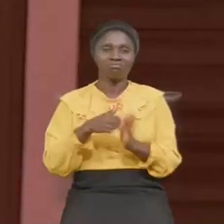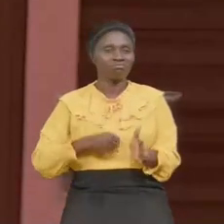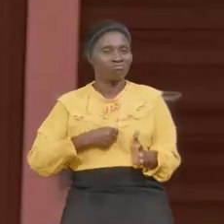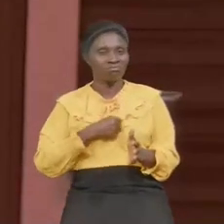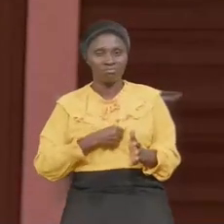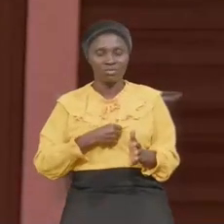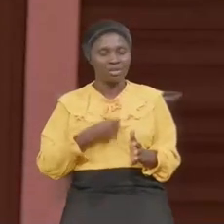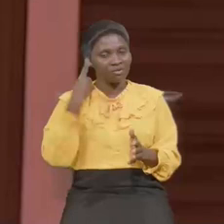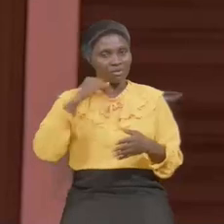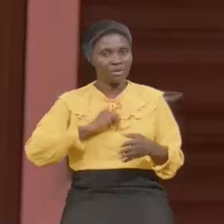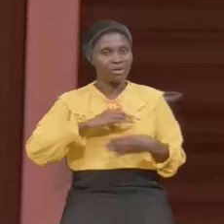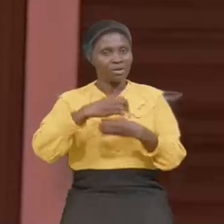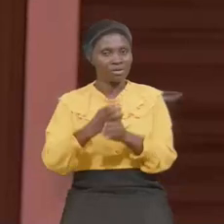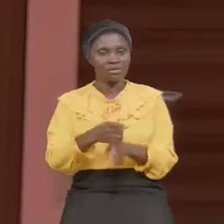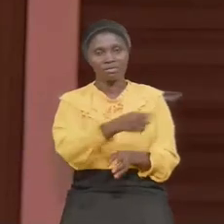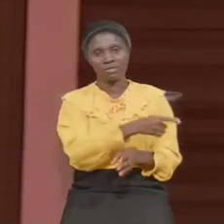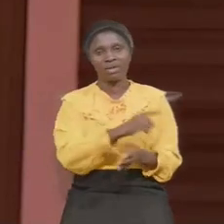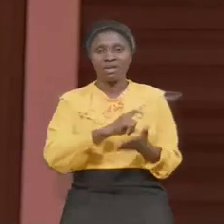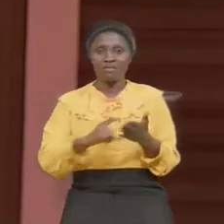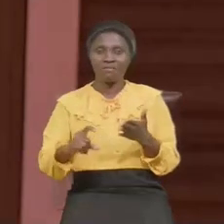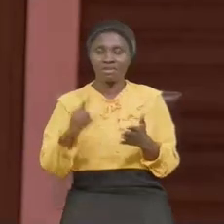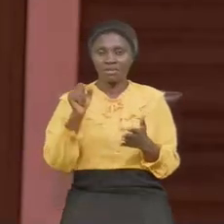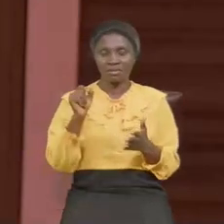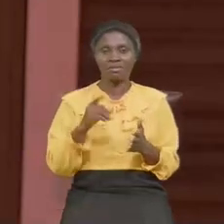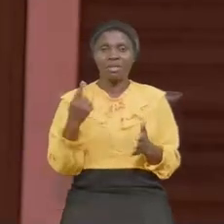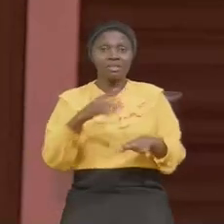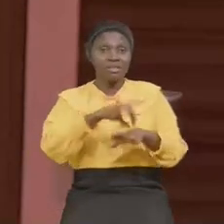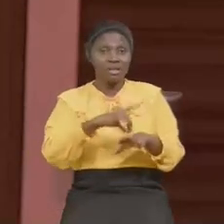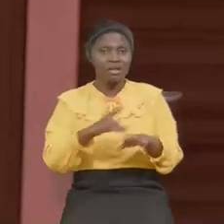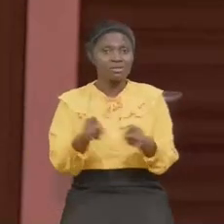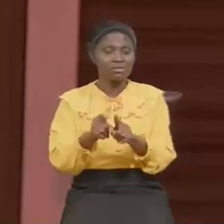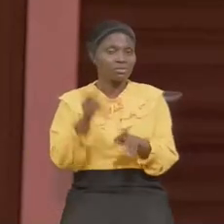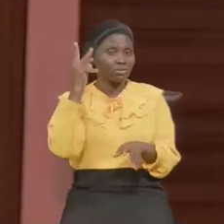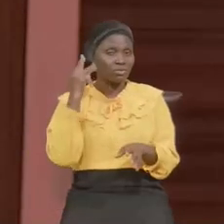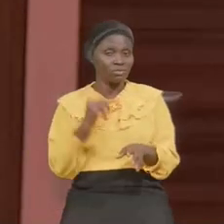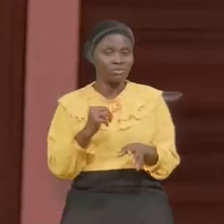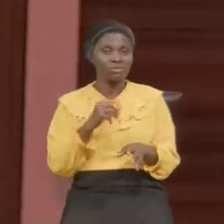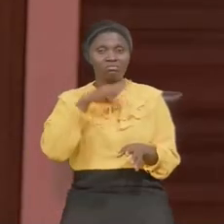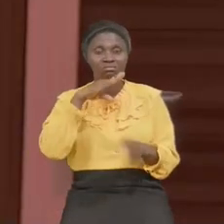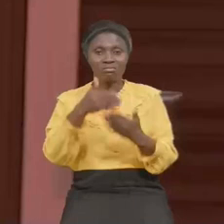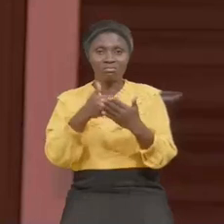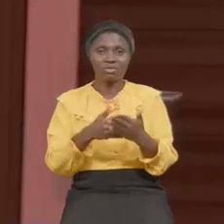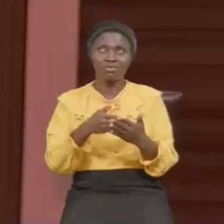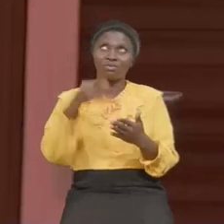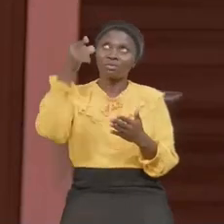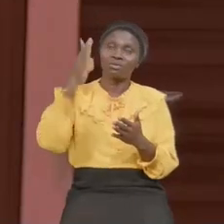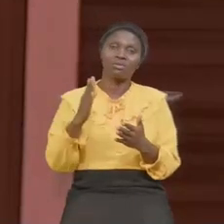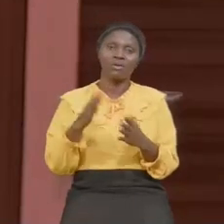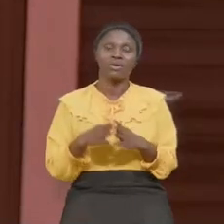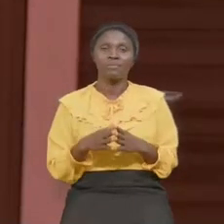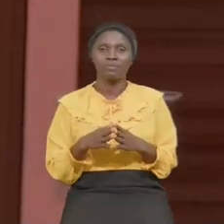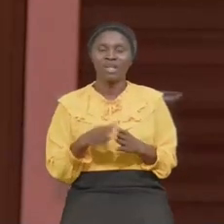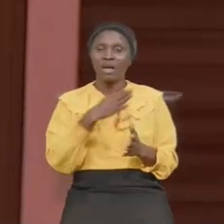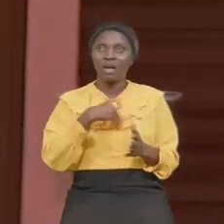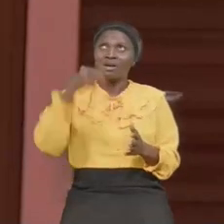11. La terre était corrompue devant Dieu. Et Dieu est incorruptible. Dieu